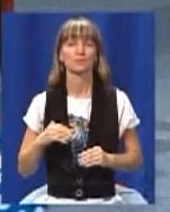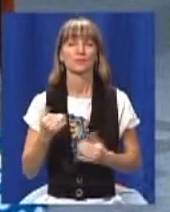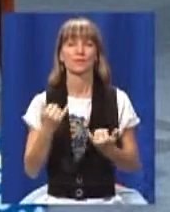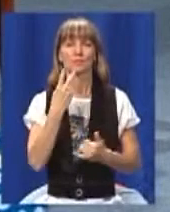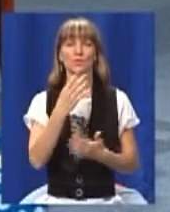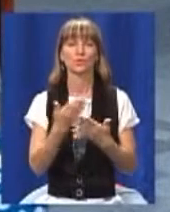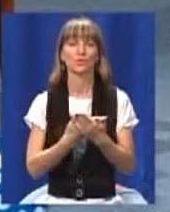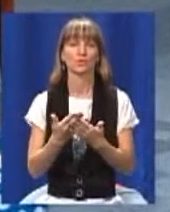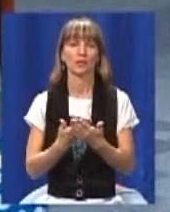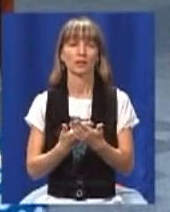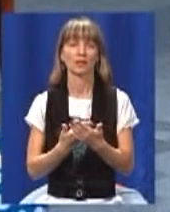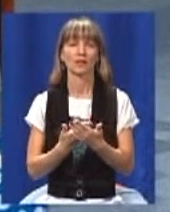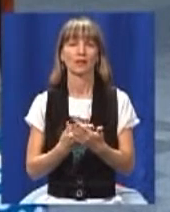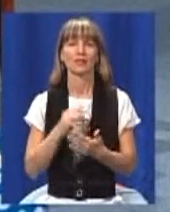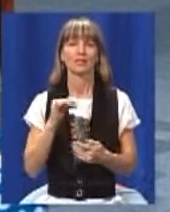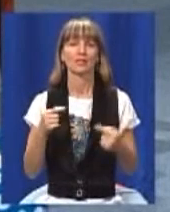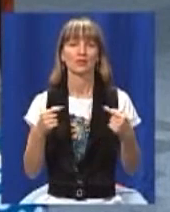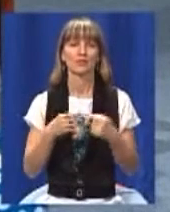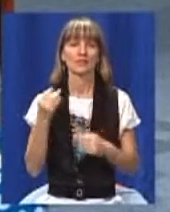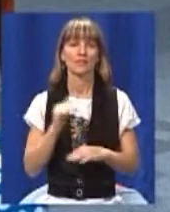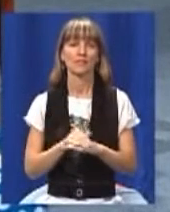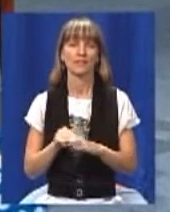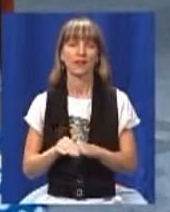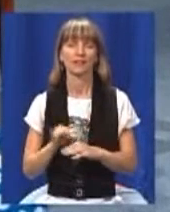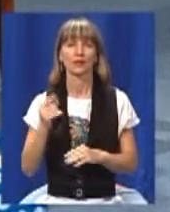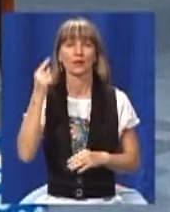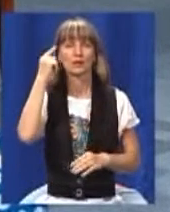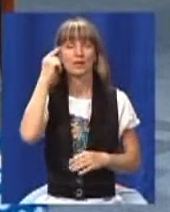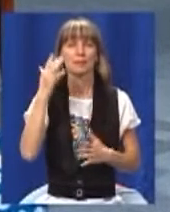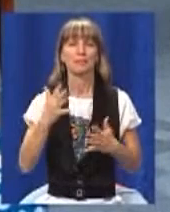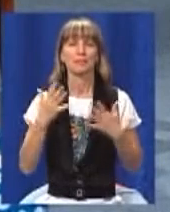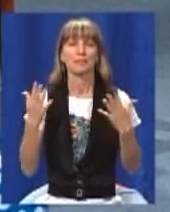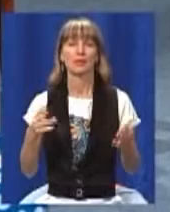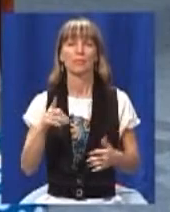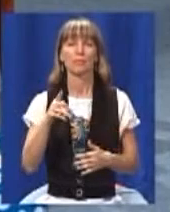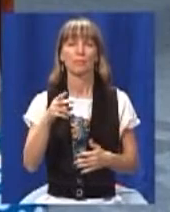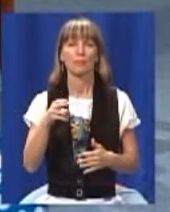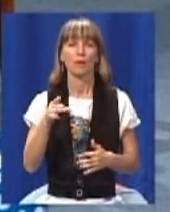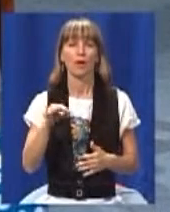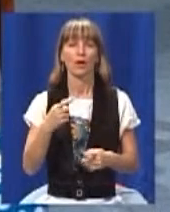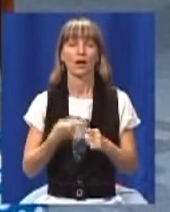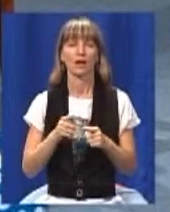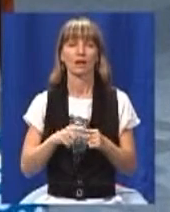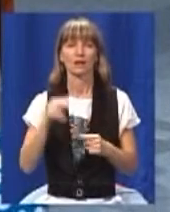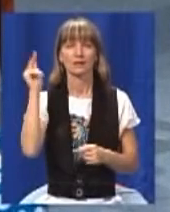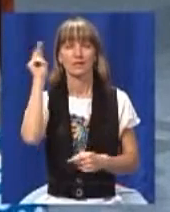подивимося сюжети, а точніше цікаві факти, і дізнаємося більше про це заняття.